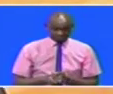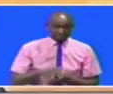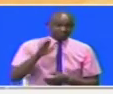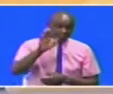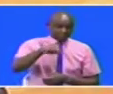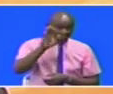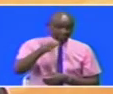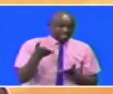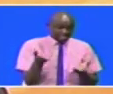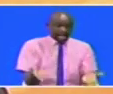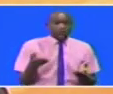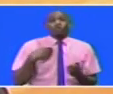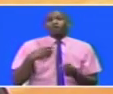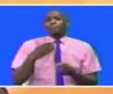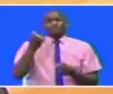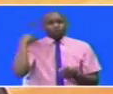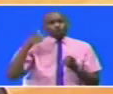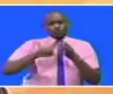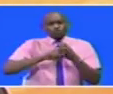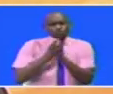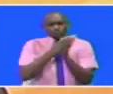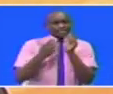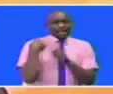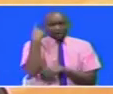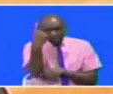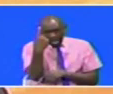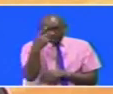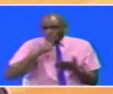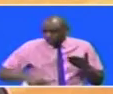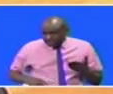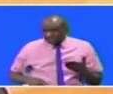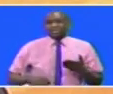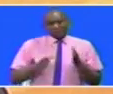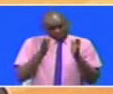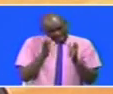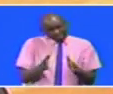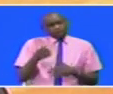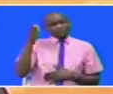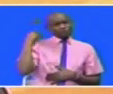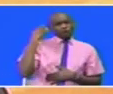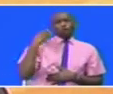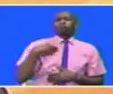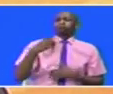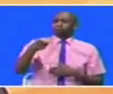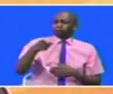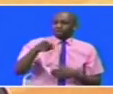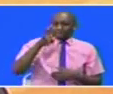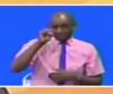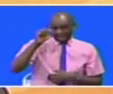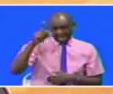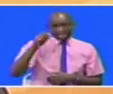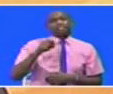Na mtazamaji, tukirejelea taarifa ambayo tulikuwa tumeipa kipaumbele hapo awali, ni kwamba aliyekuwa wakati mmoja mbunge maalum na vile vile naibu wa